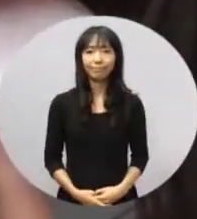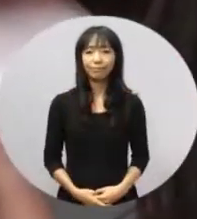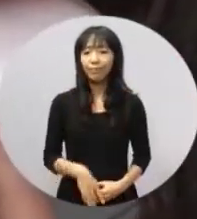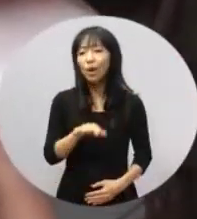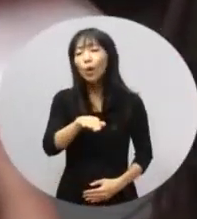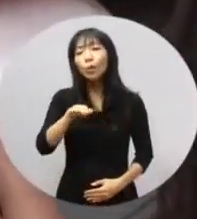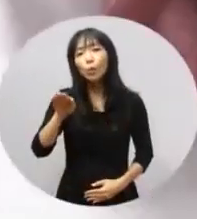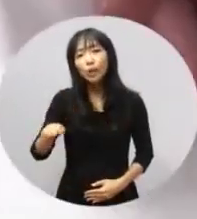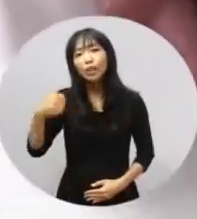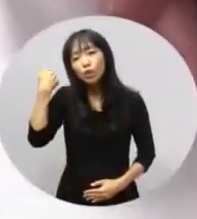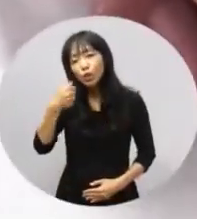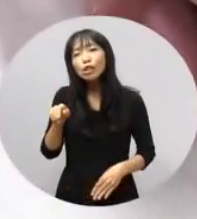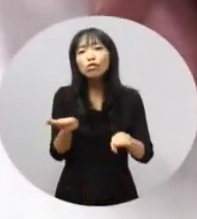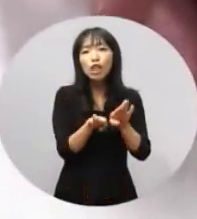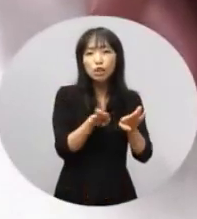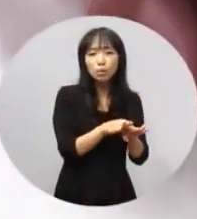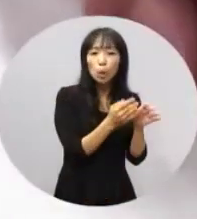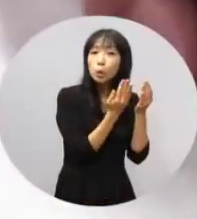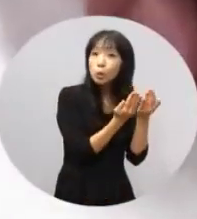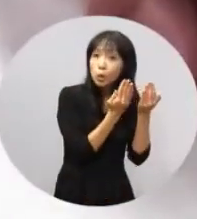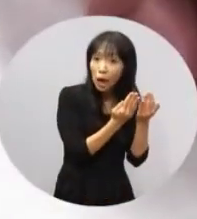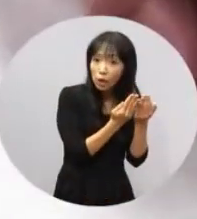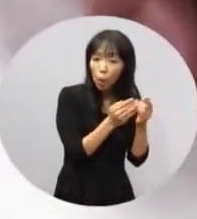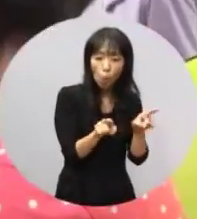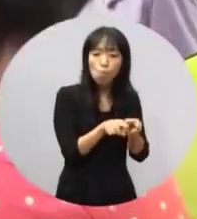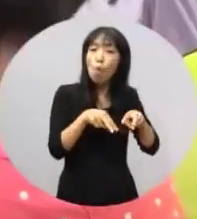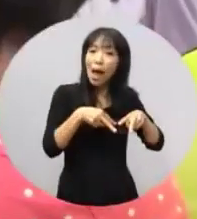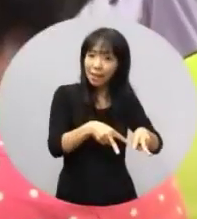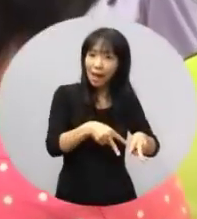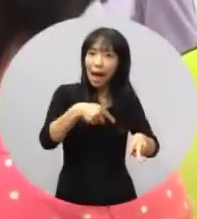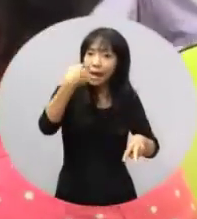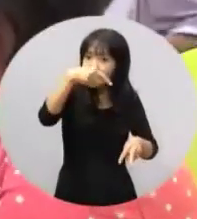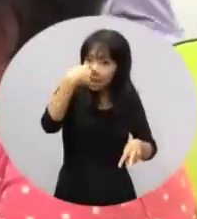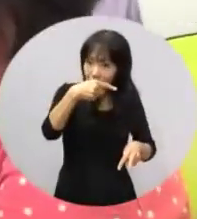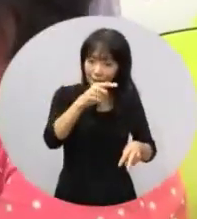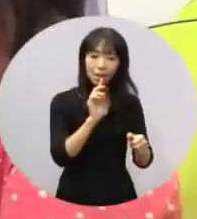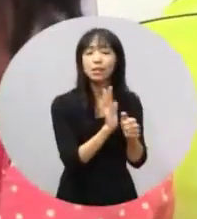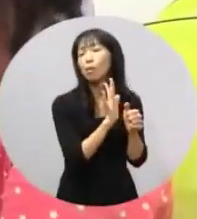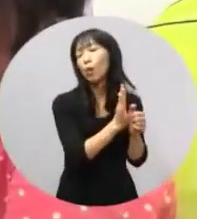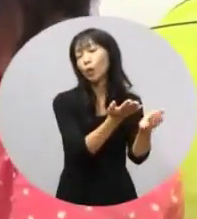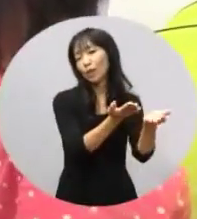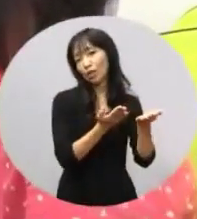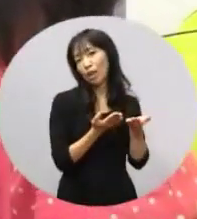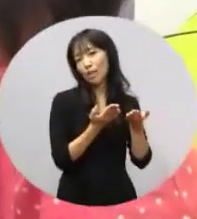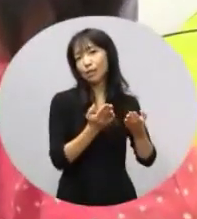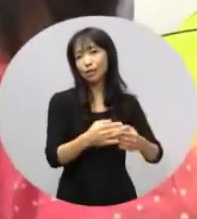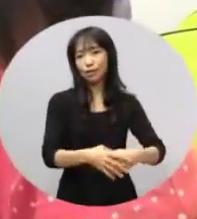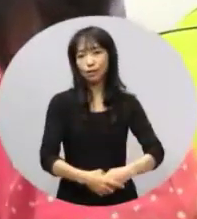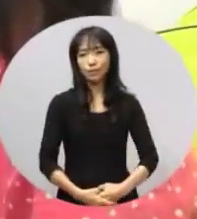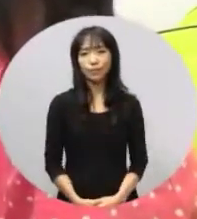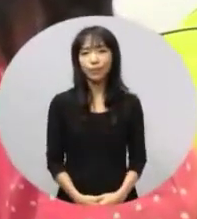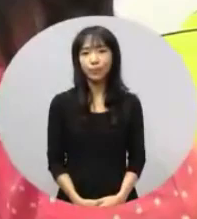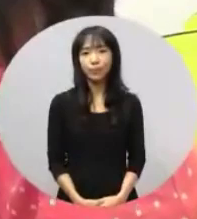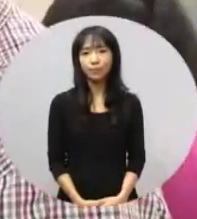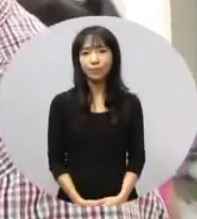子どもたちの夏休みの宿題をボランティアの先生たちがサポートしてくれました